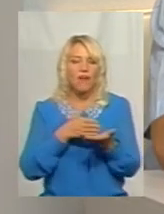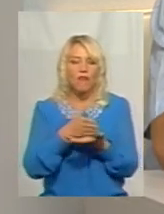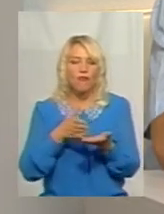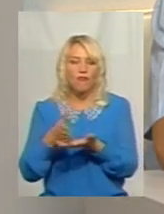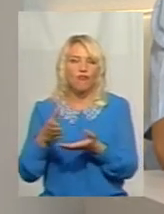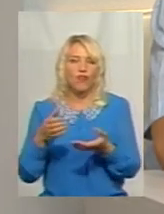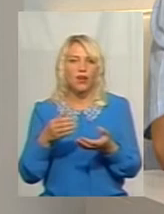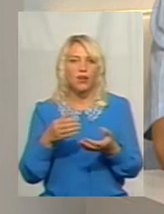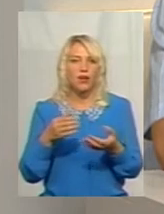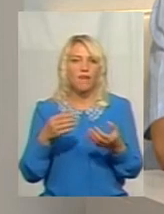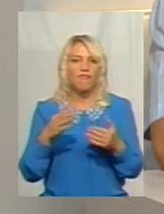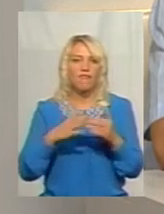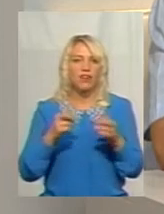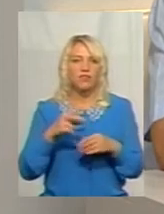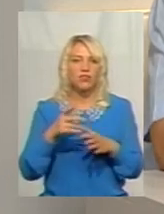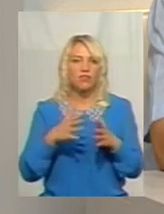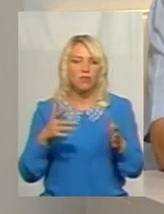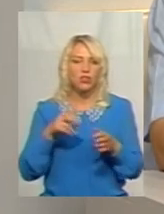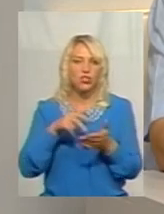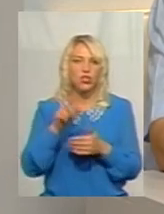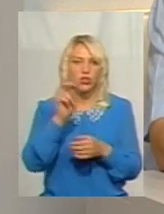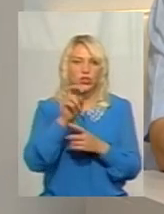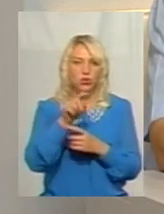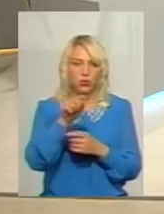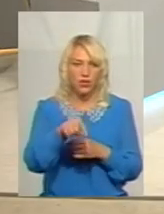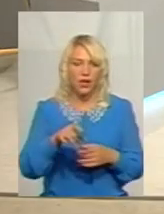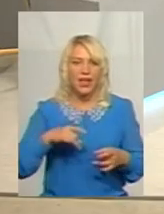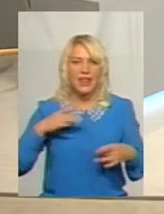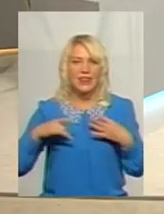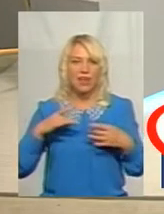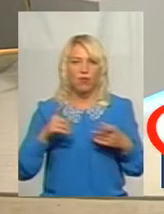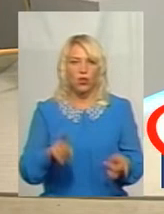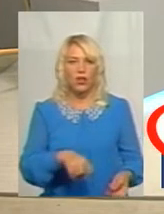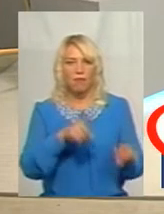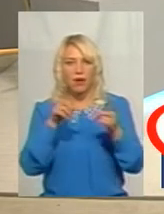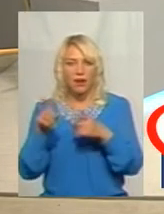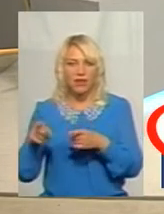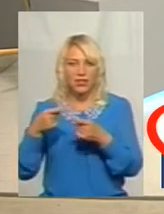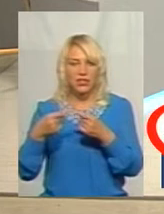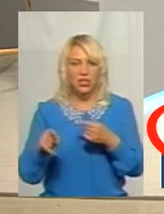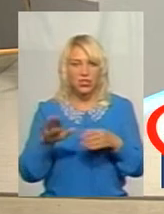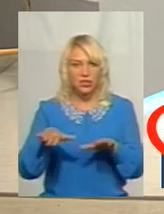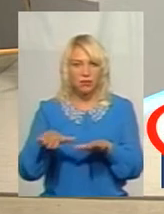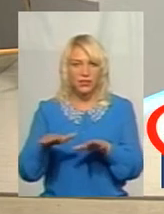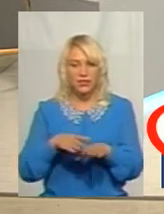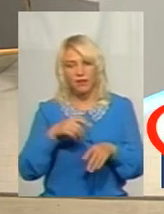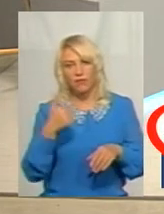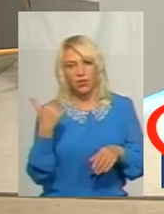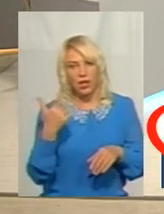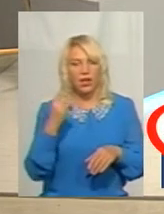і найбільше пацієнтів йшло туди. Неврологи переведені вже в інше крило поліклініки,